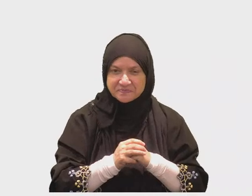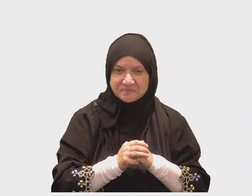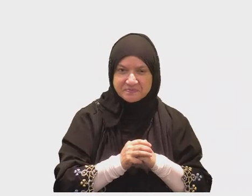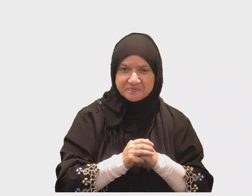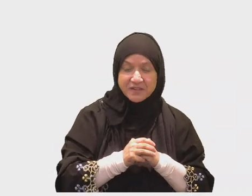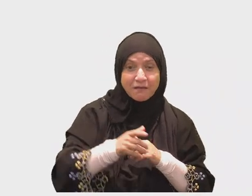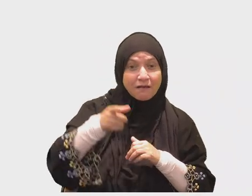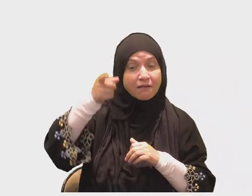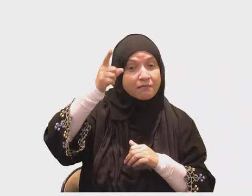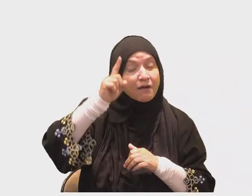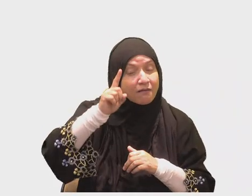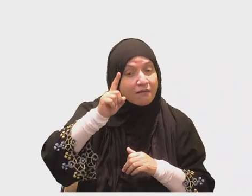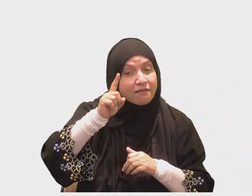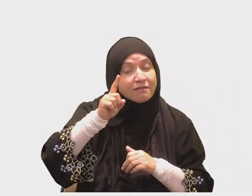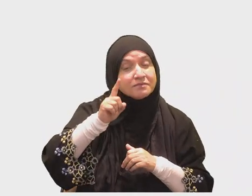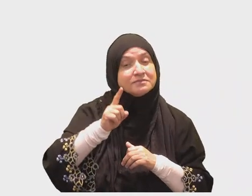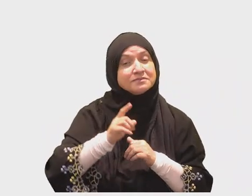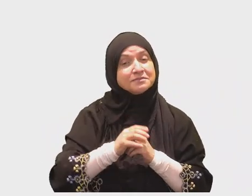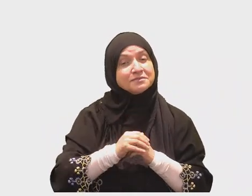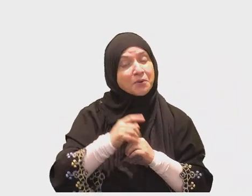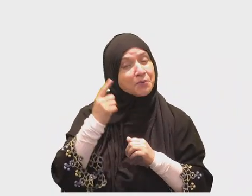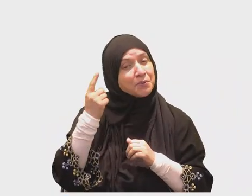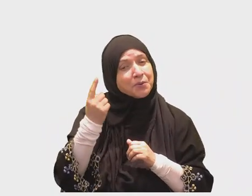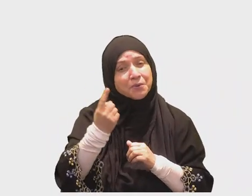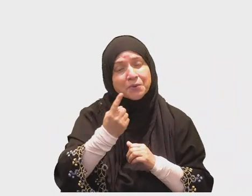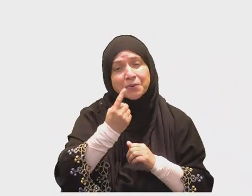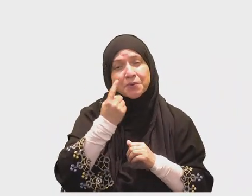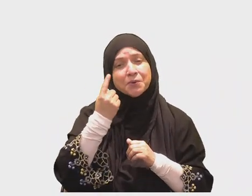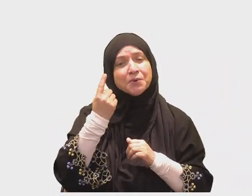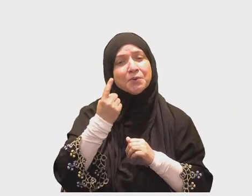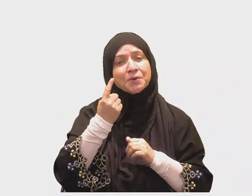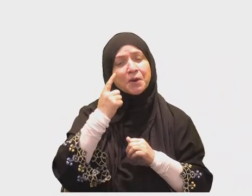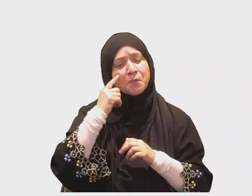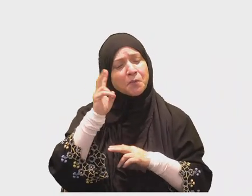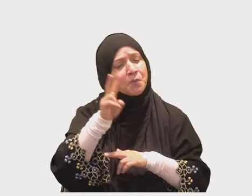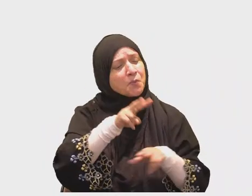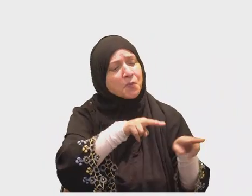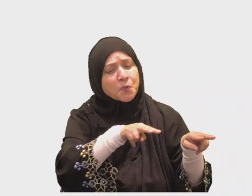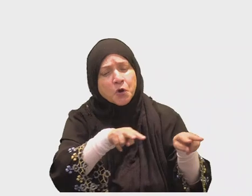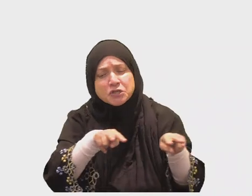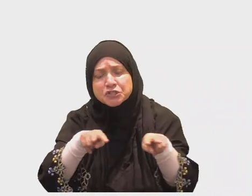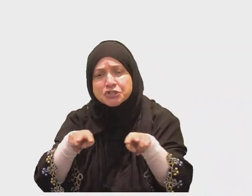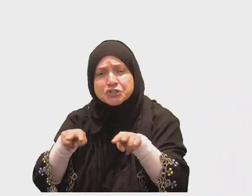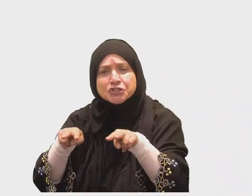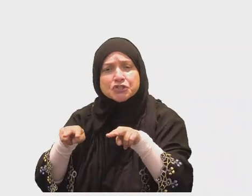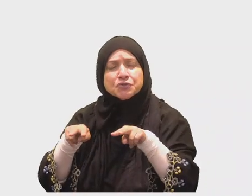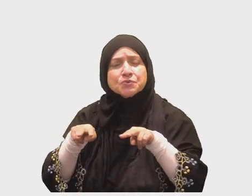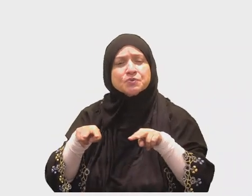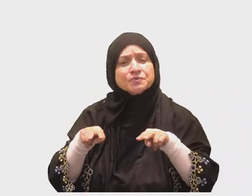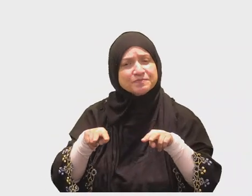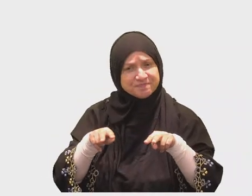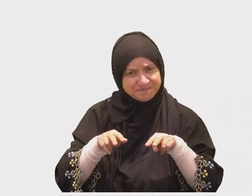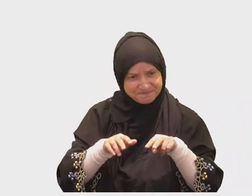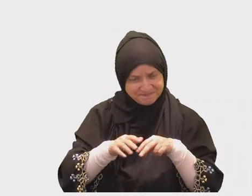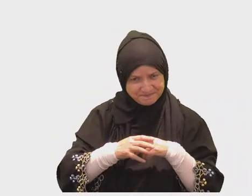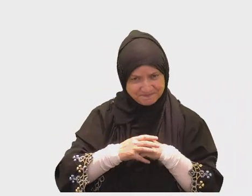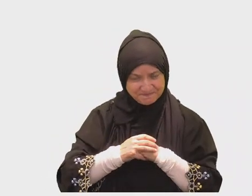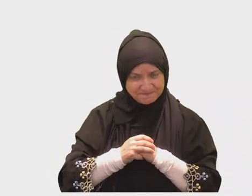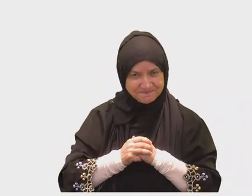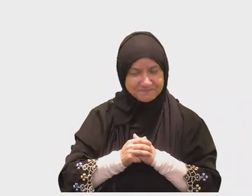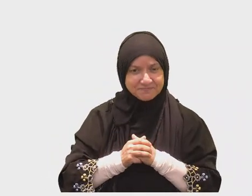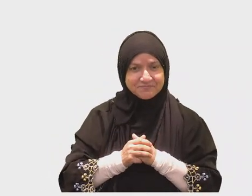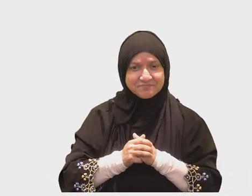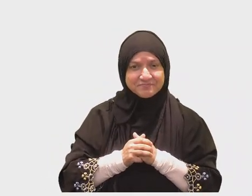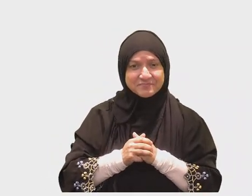لله الذي أنزل على عبده الكتاب ولم يجعل له عوجا الحمد لله رب